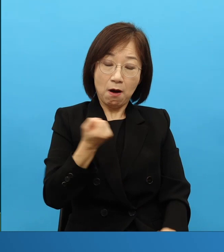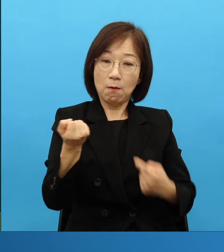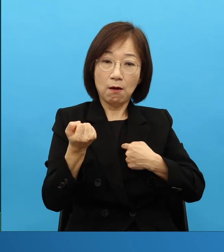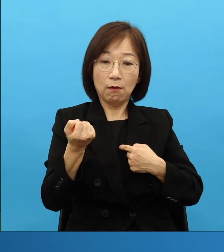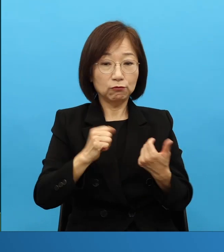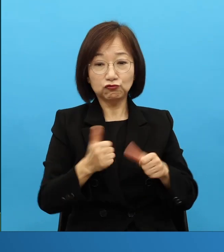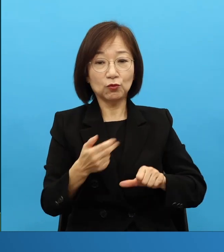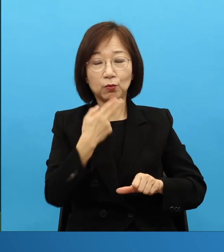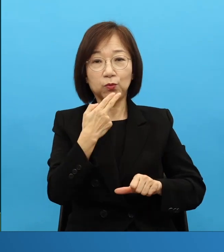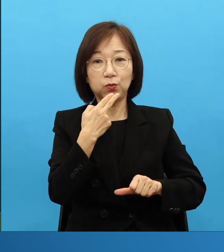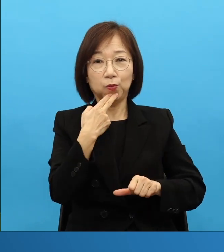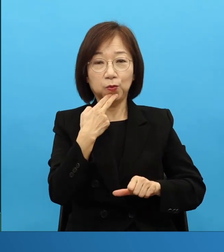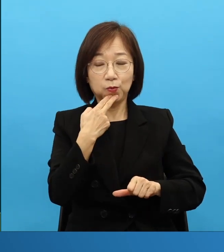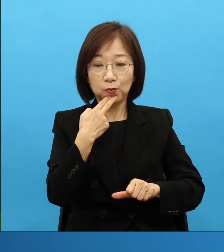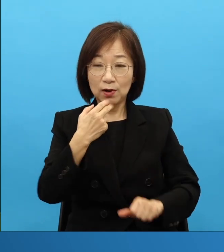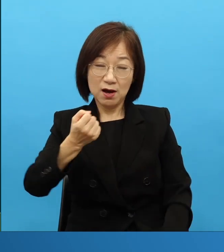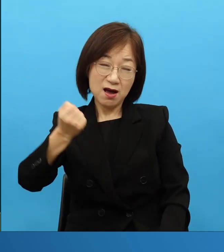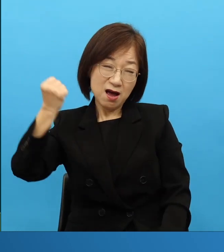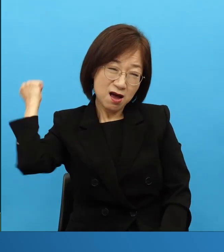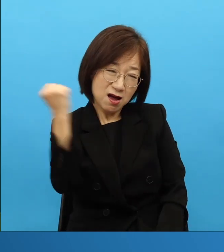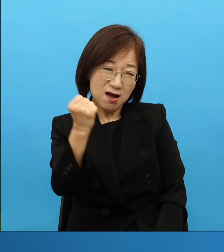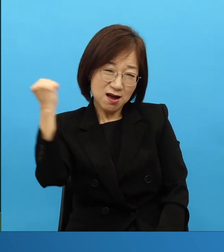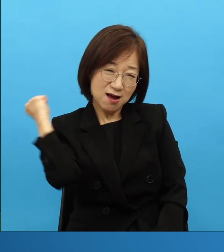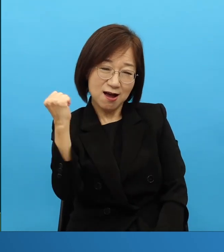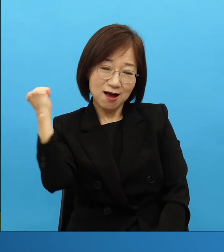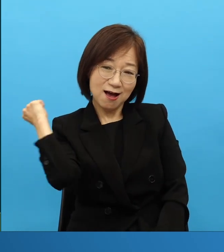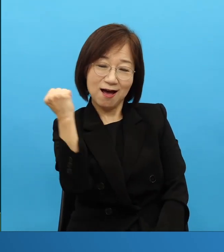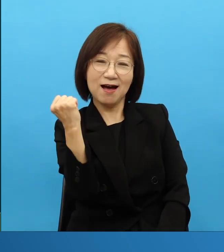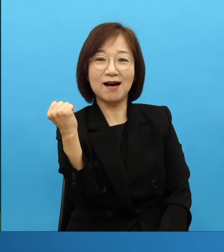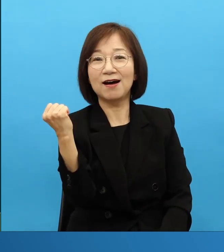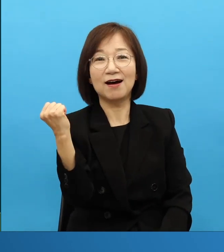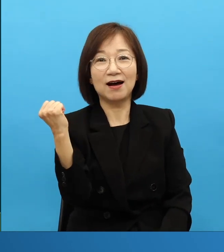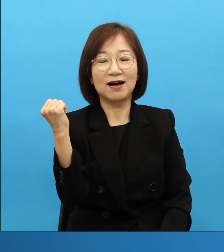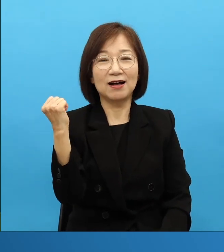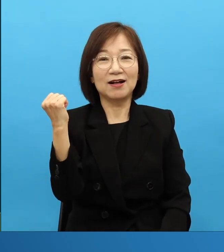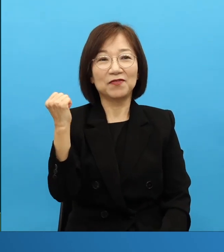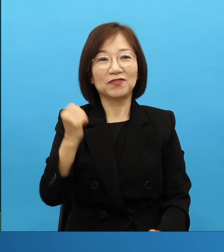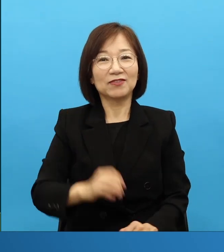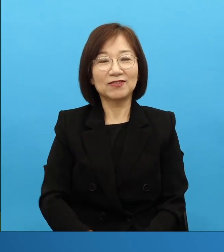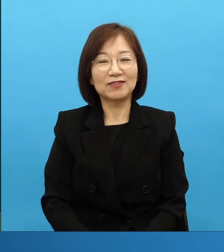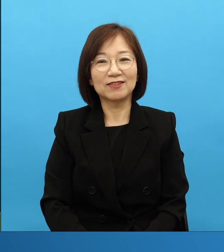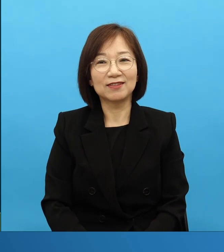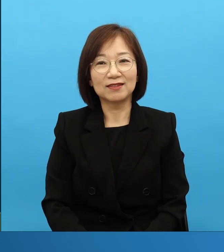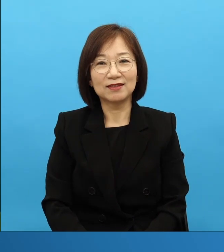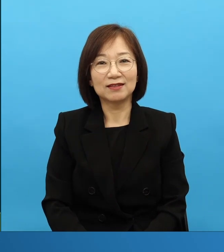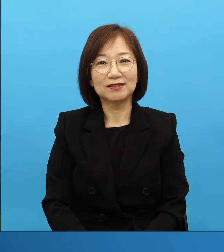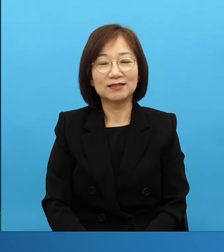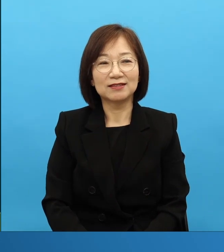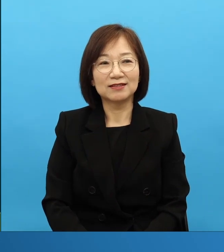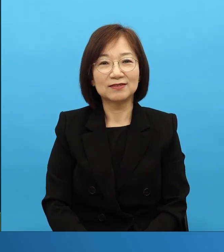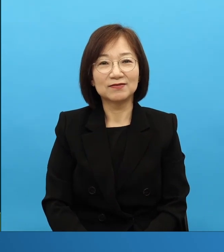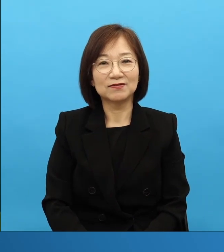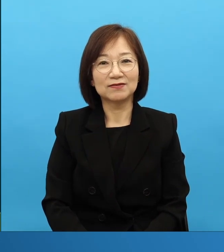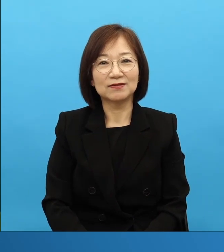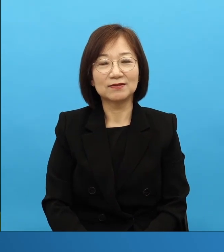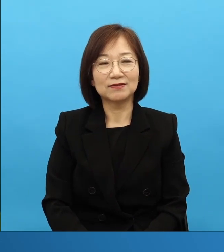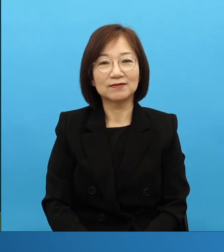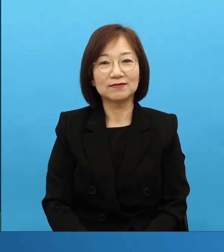how much Satan tried to pierce Christian, he could not die. 하나님이 주신